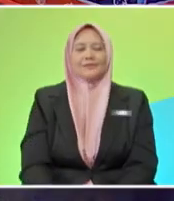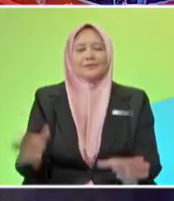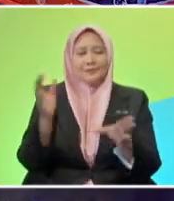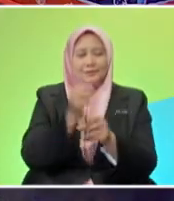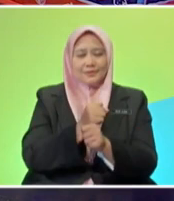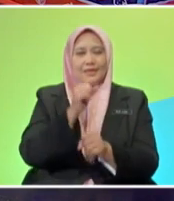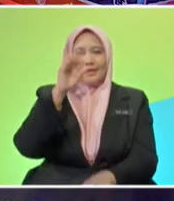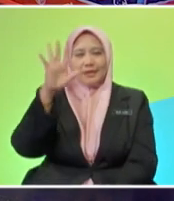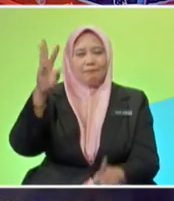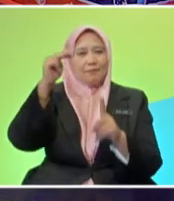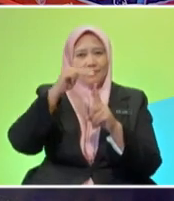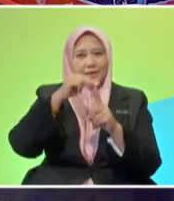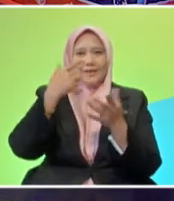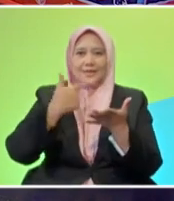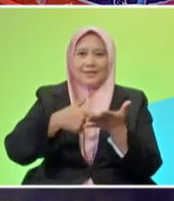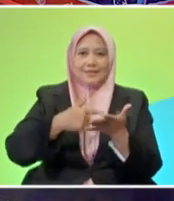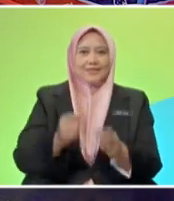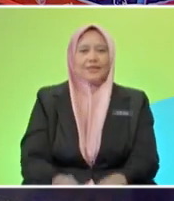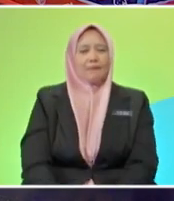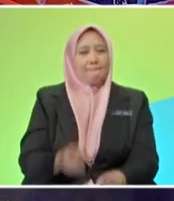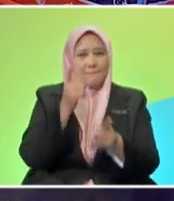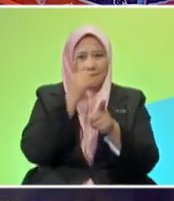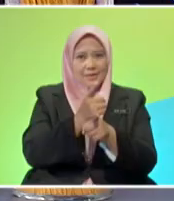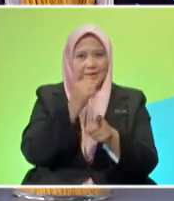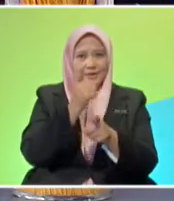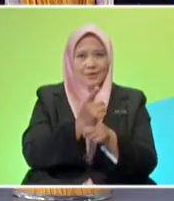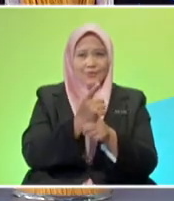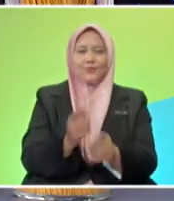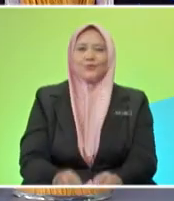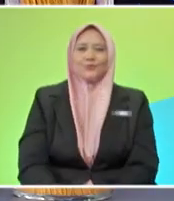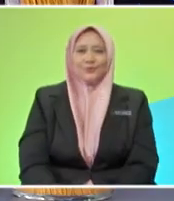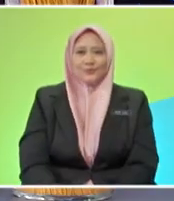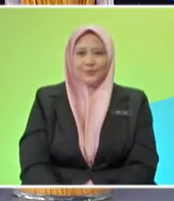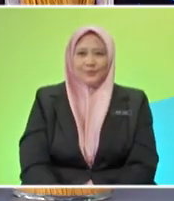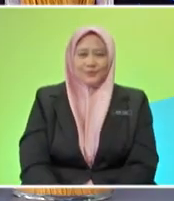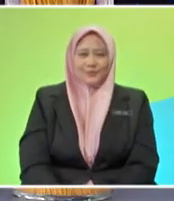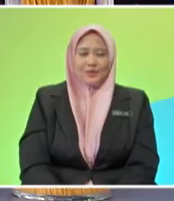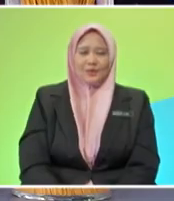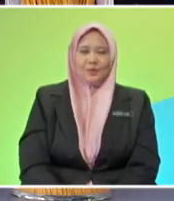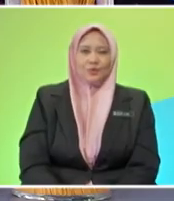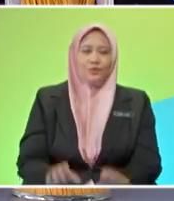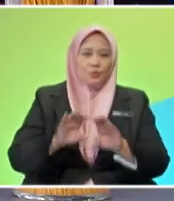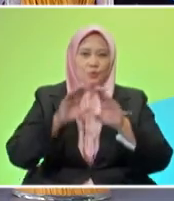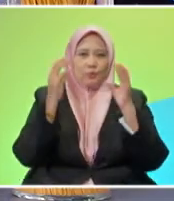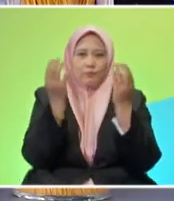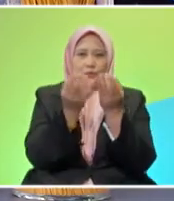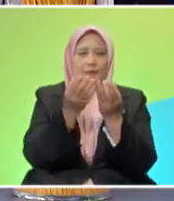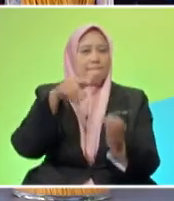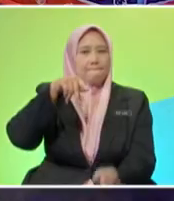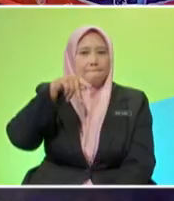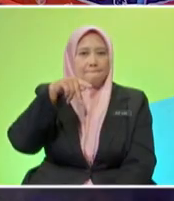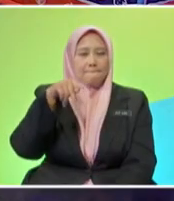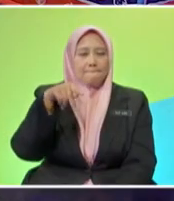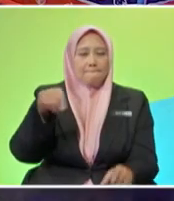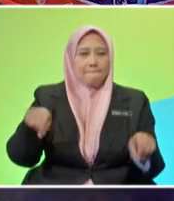5 wah untuk Adi Azhara juga kumpulan pasta. Adi Azhara kumpulan pasta. Ya, tahniah.